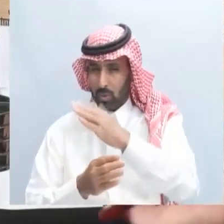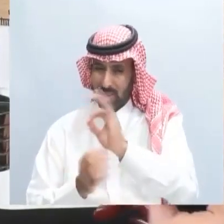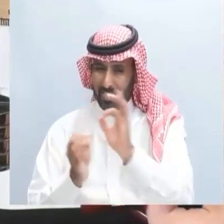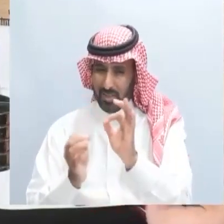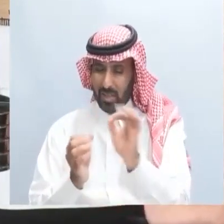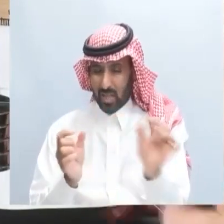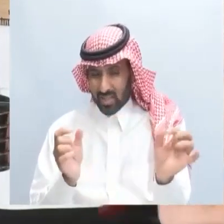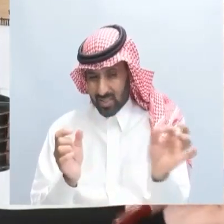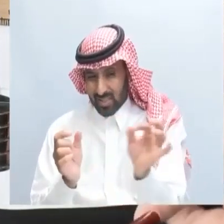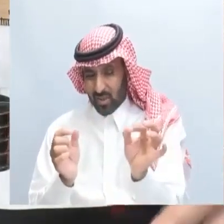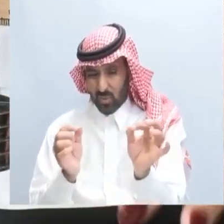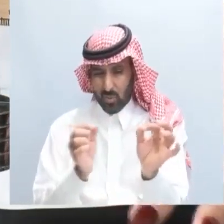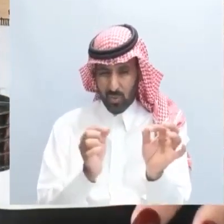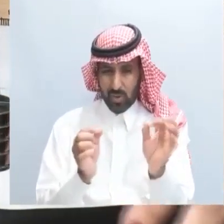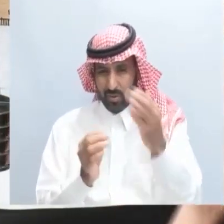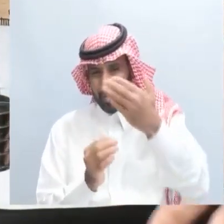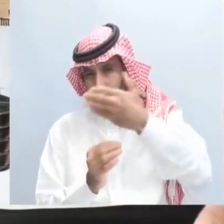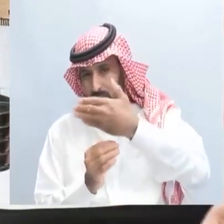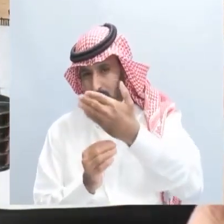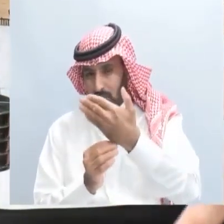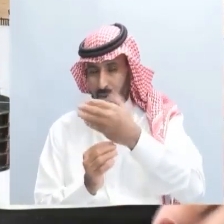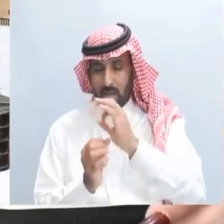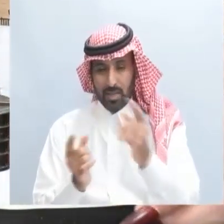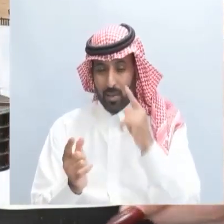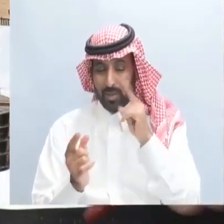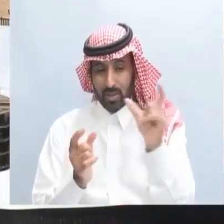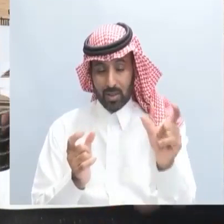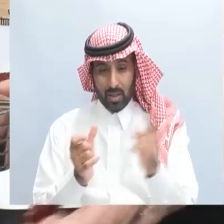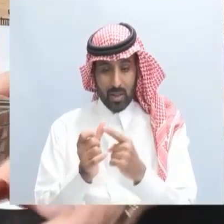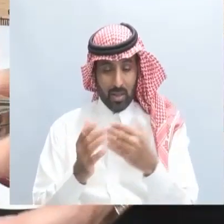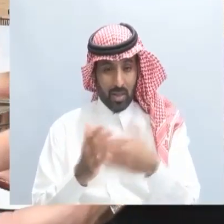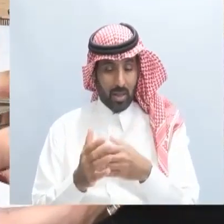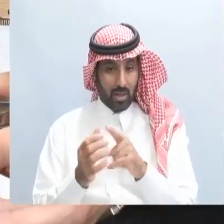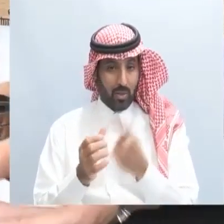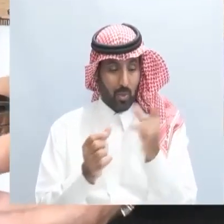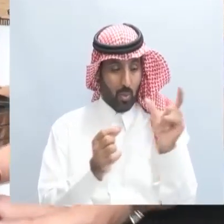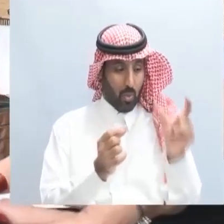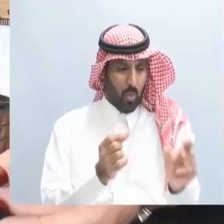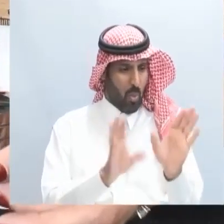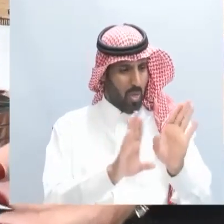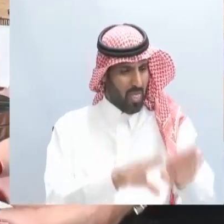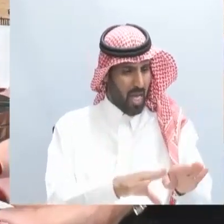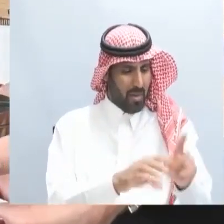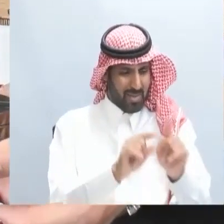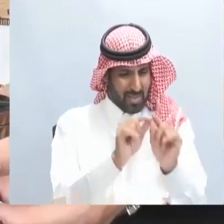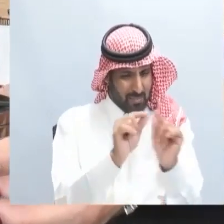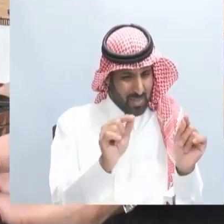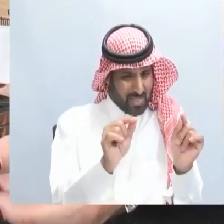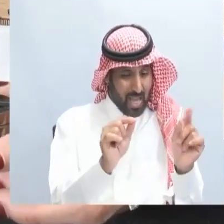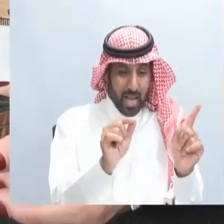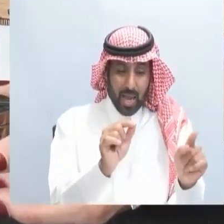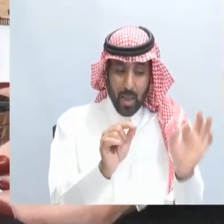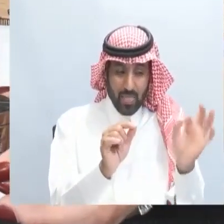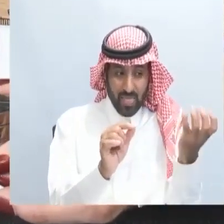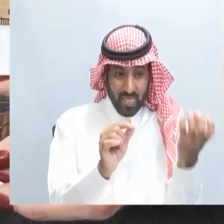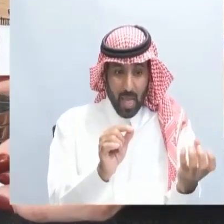بتحريك احد الكتلتين ولكن اسلم طريقه لكي تصل للاتزان ان تثبت مسافه تاخذ كتله ثابته